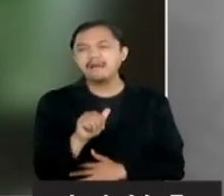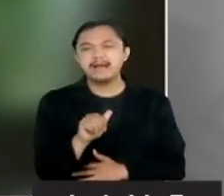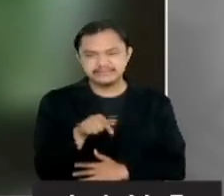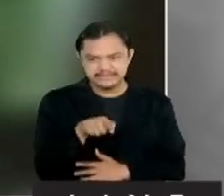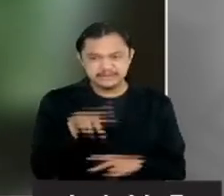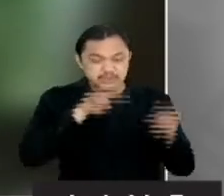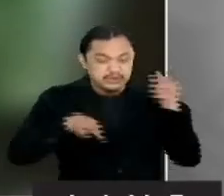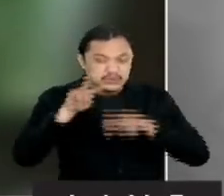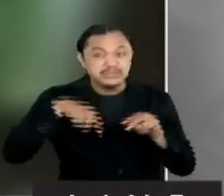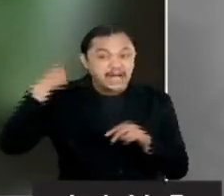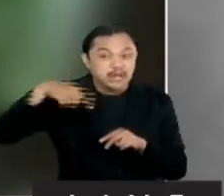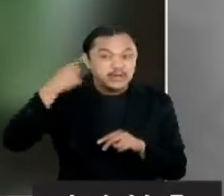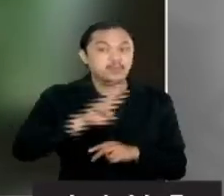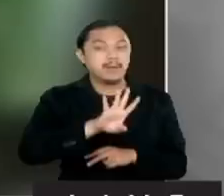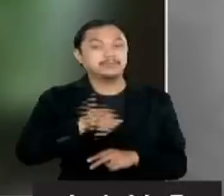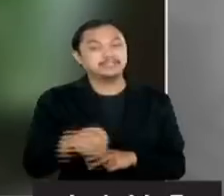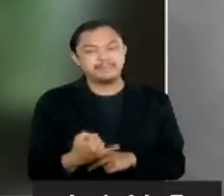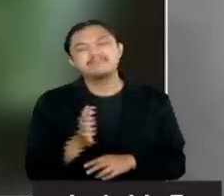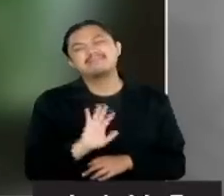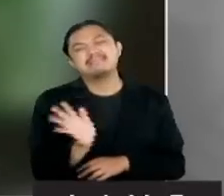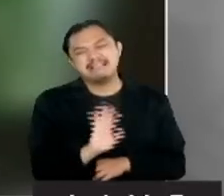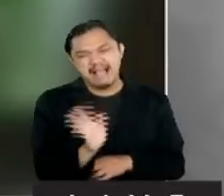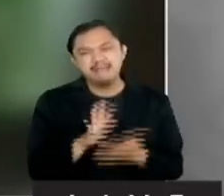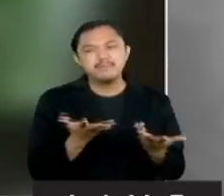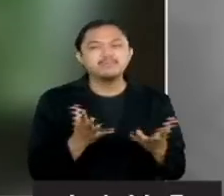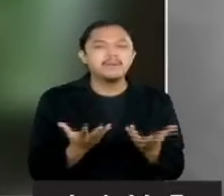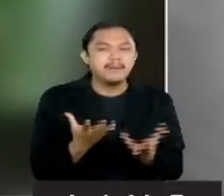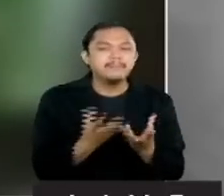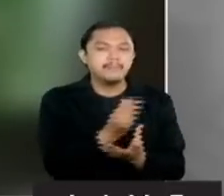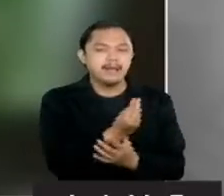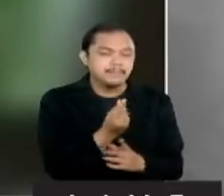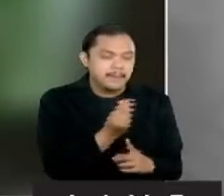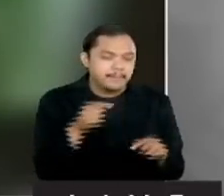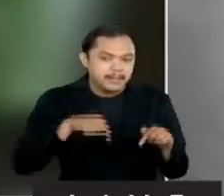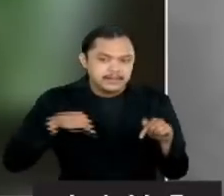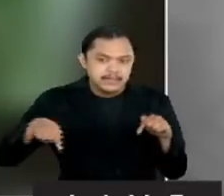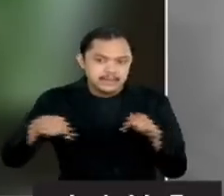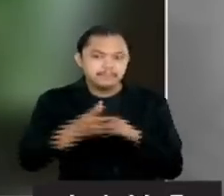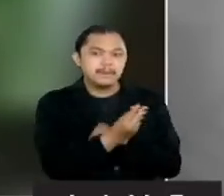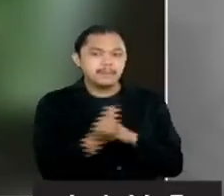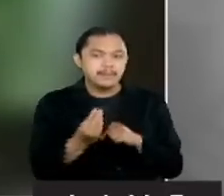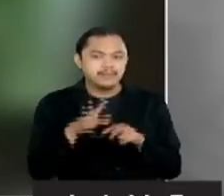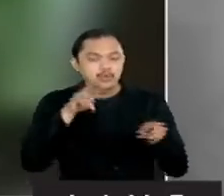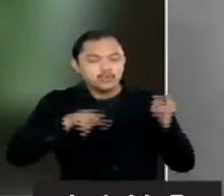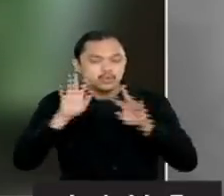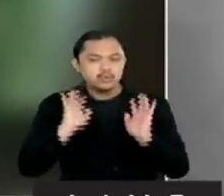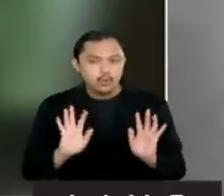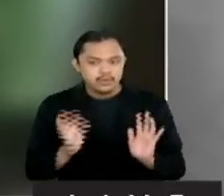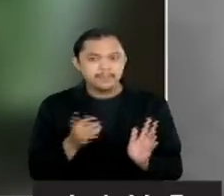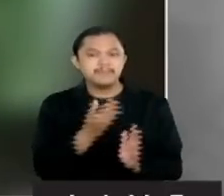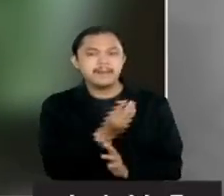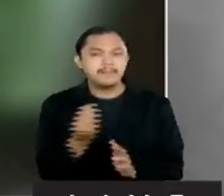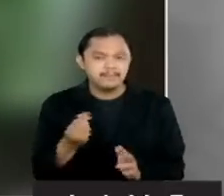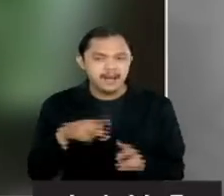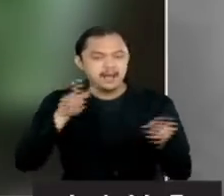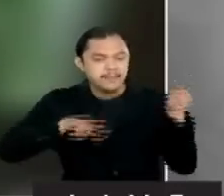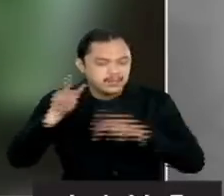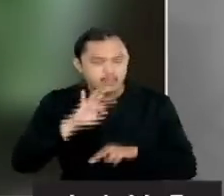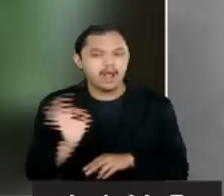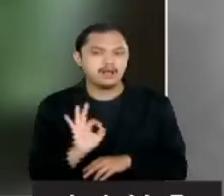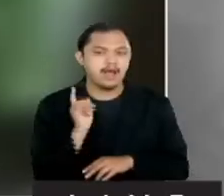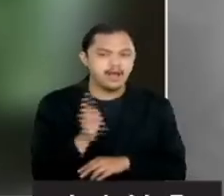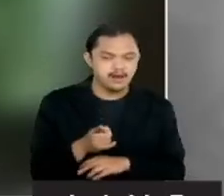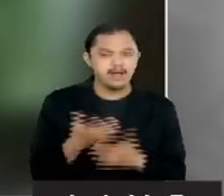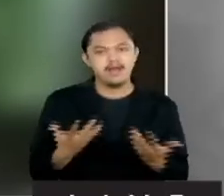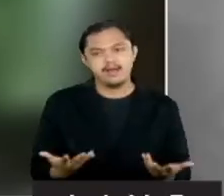sehingga memang ada beberapa area-area yang mungkin tidak bisa di-cover dengan patroli ini. Tetapi dengan kejadian yang ada ini,